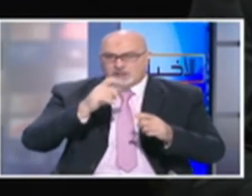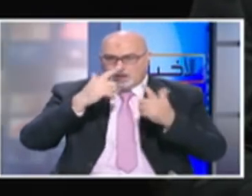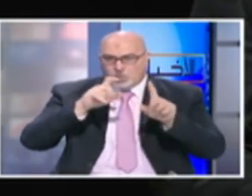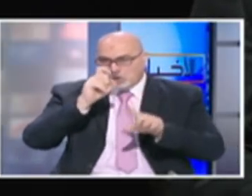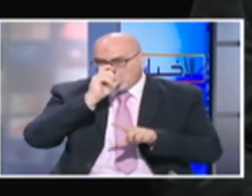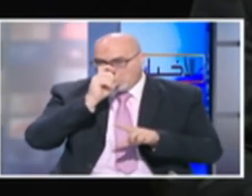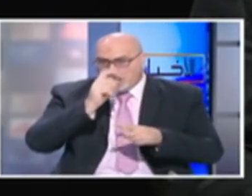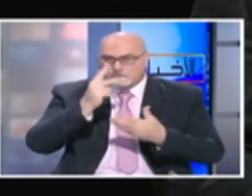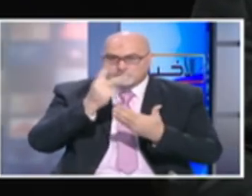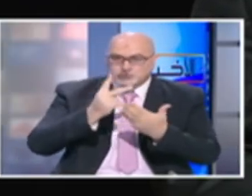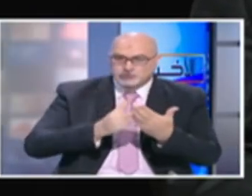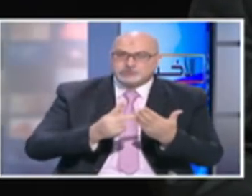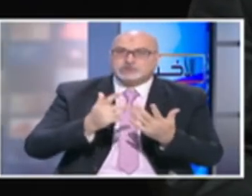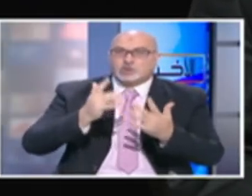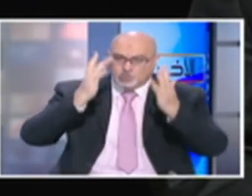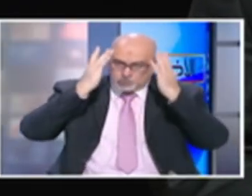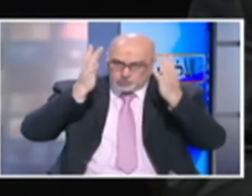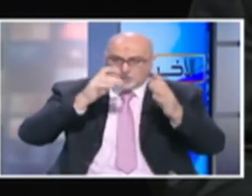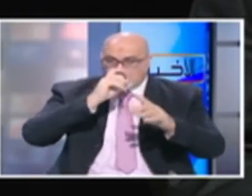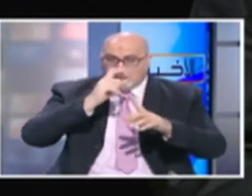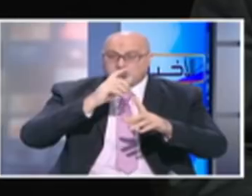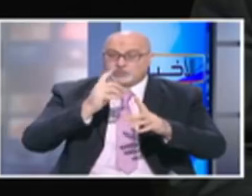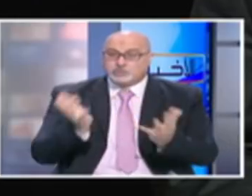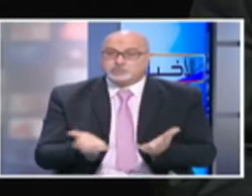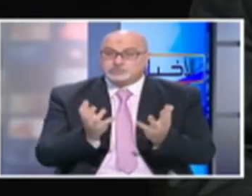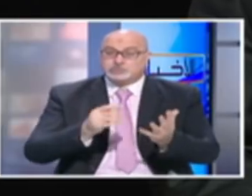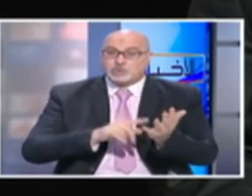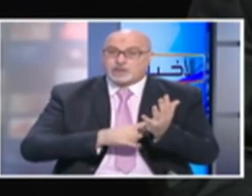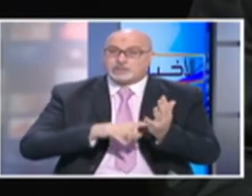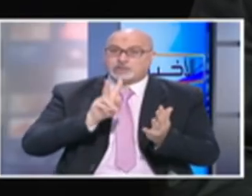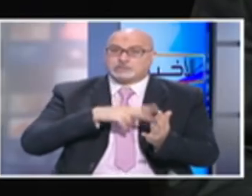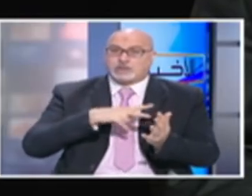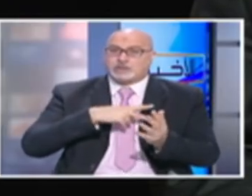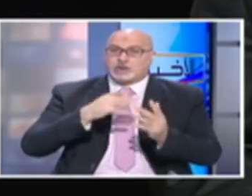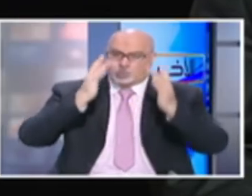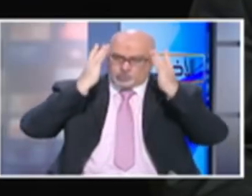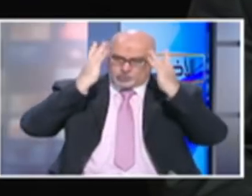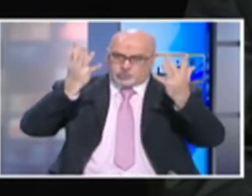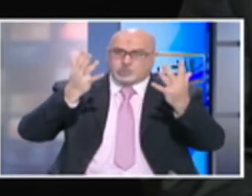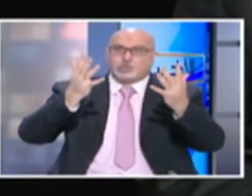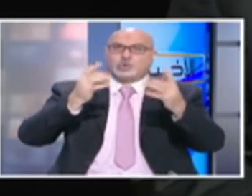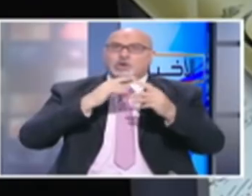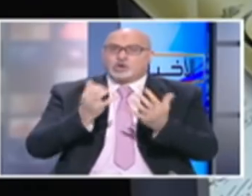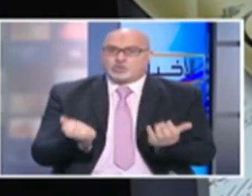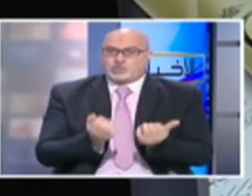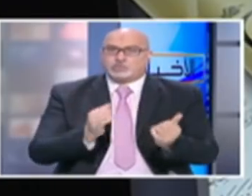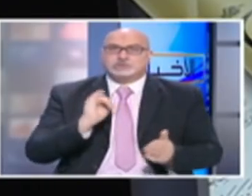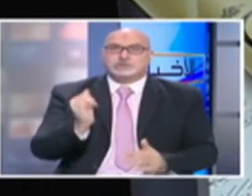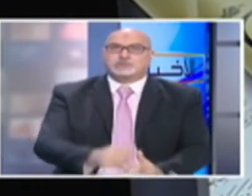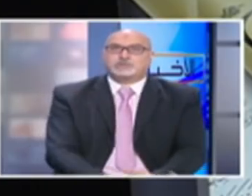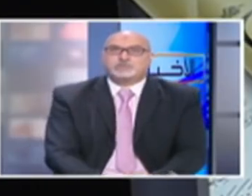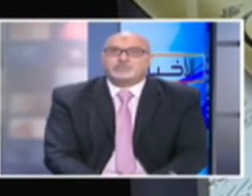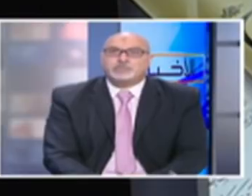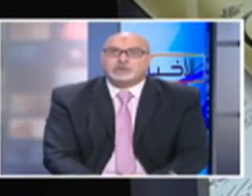وفن الزخرفة الإسلامية لترسيخ هويتنا وحضارتنا ما تم له ذلك. مسابقات